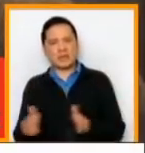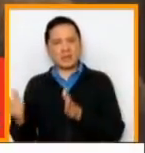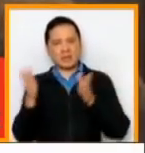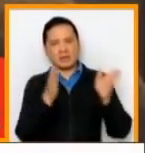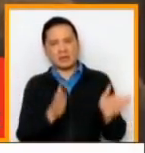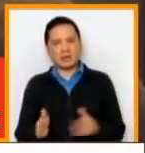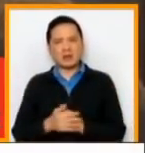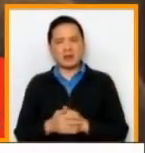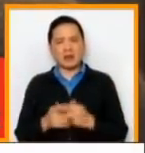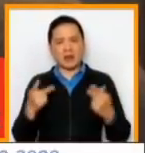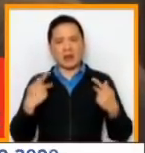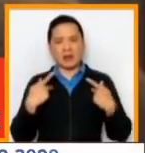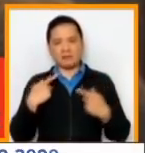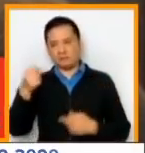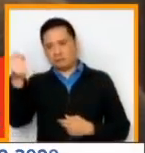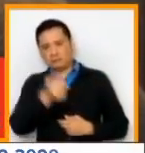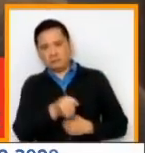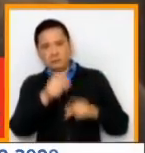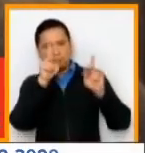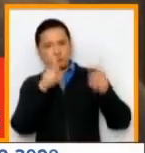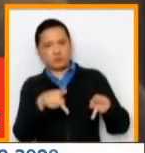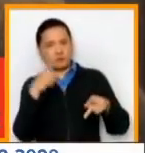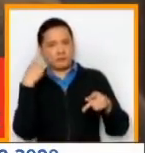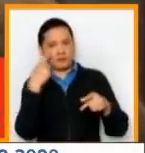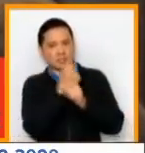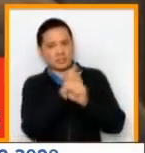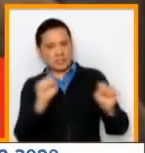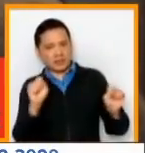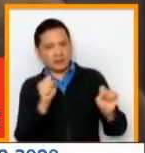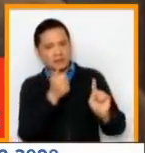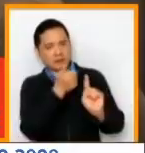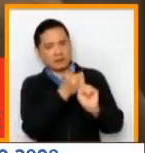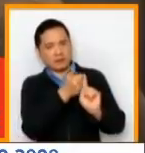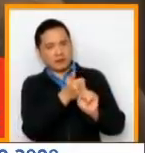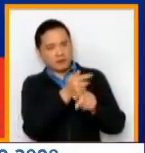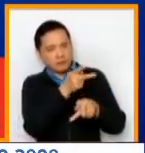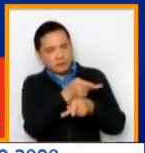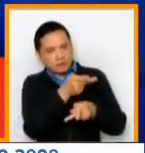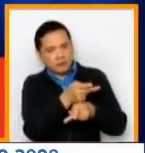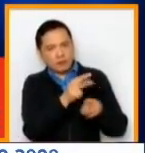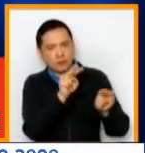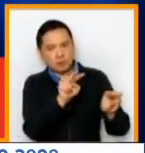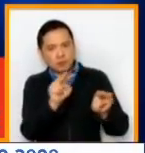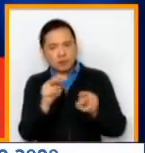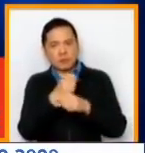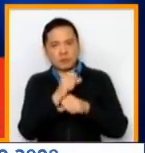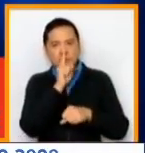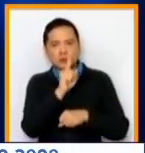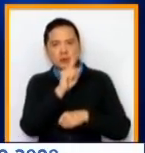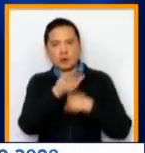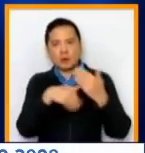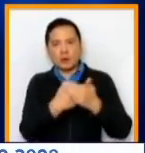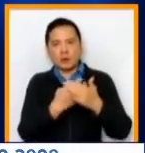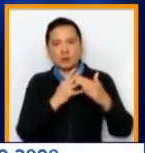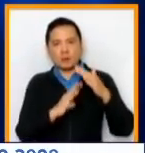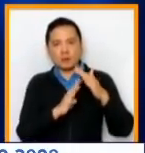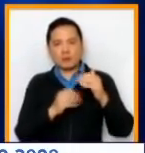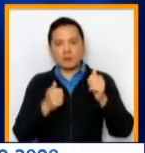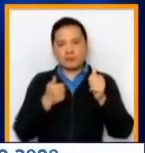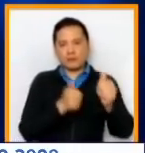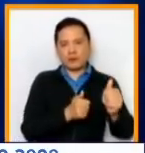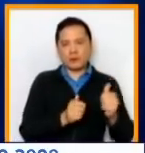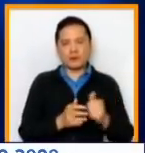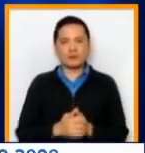ever, para to remind all the customers. Dapat konti lang talaga yung